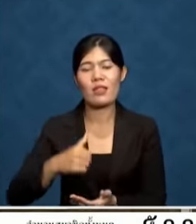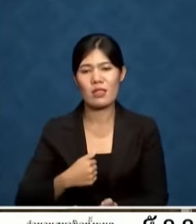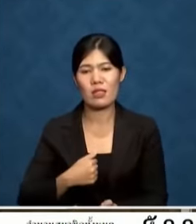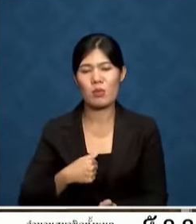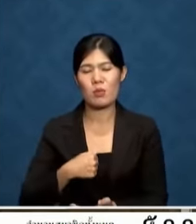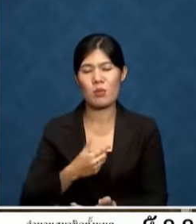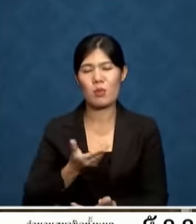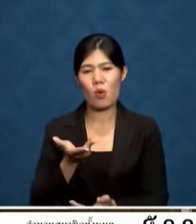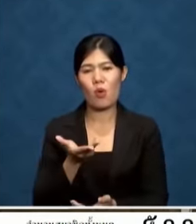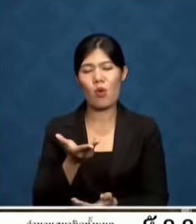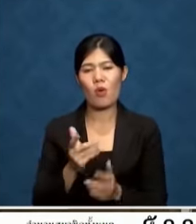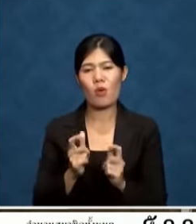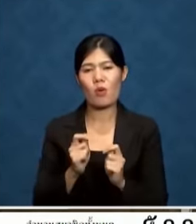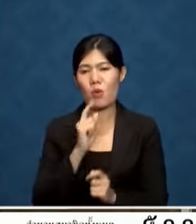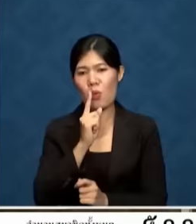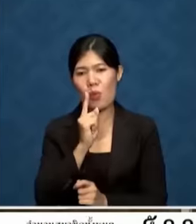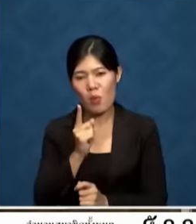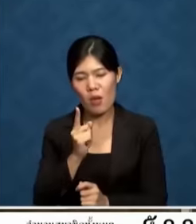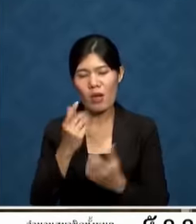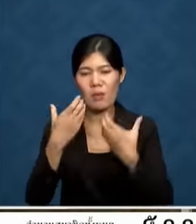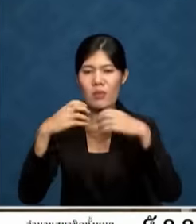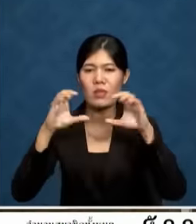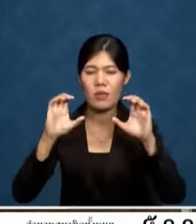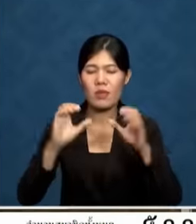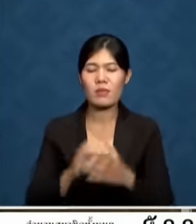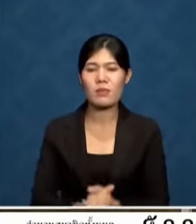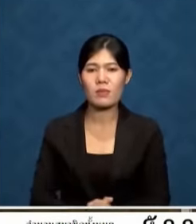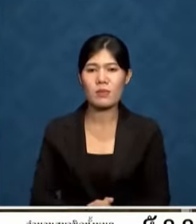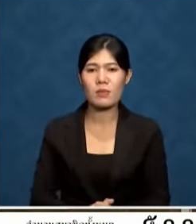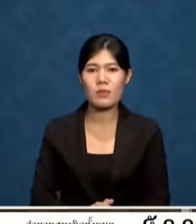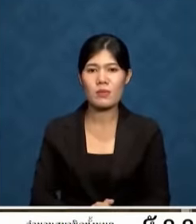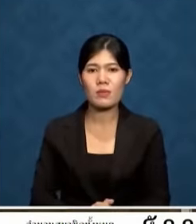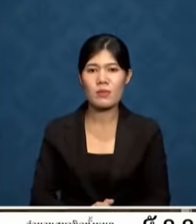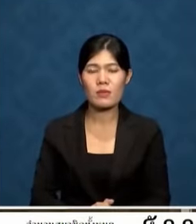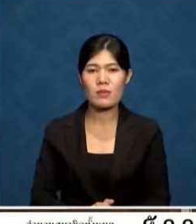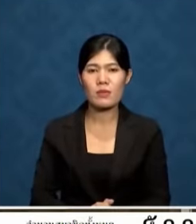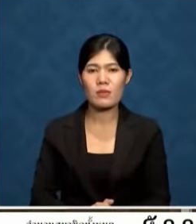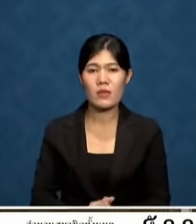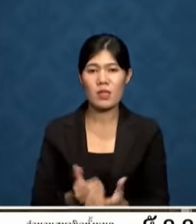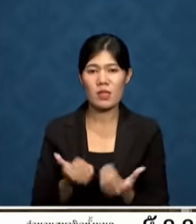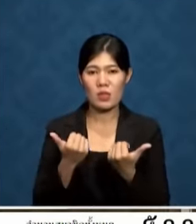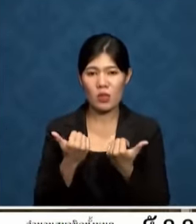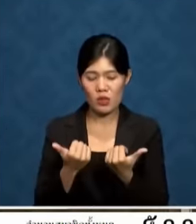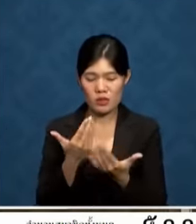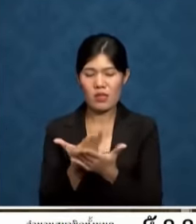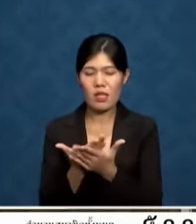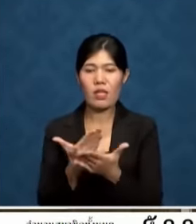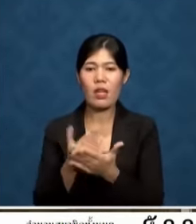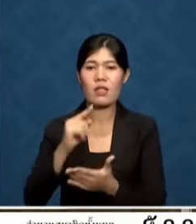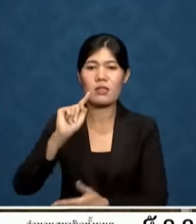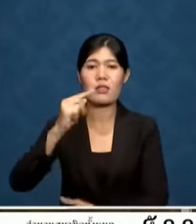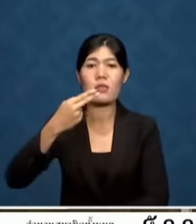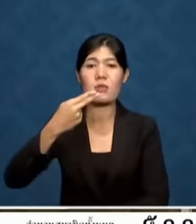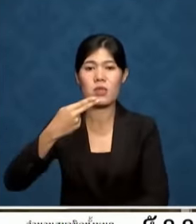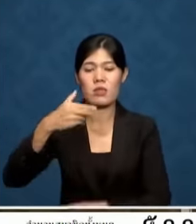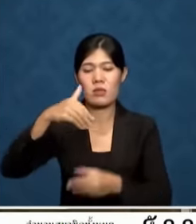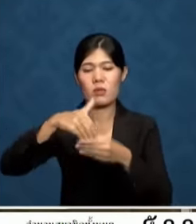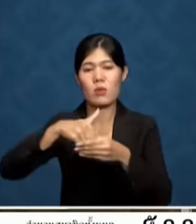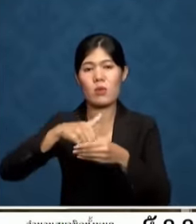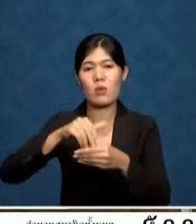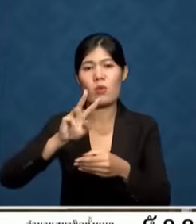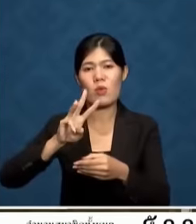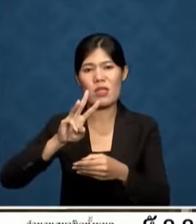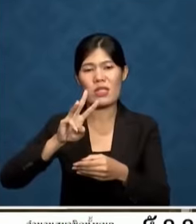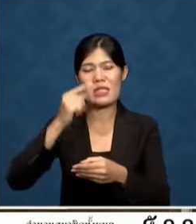รัฐบาลผมถึงบอกมาตลอดว่าสุดท้ายจนวันนี้ดิจิตอลวอลเลตอนาคตยังเหมือน